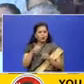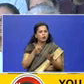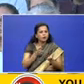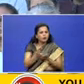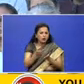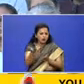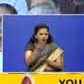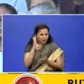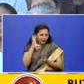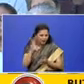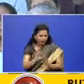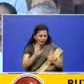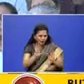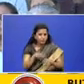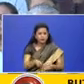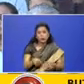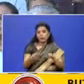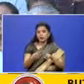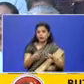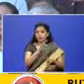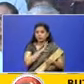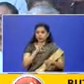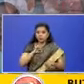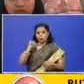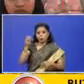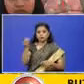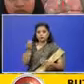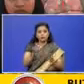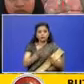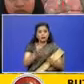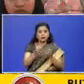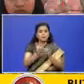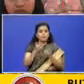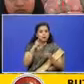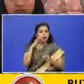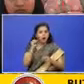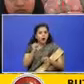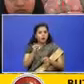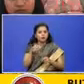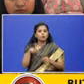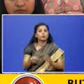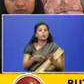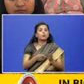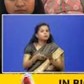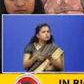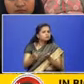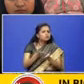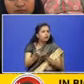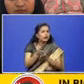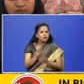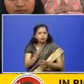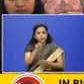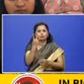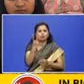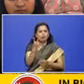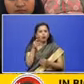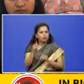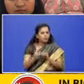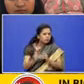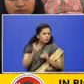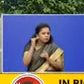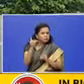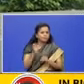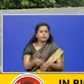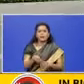होगा, लेकिन त्रिपुरा के कुछ गांव बायो विलेज 2 की सीढ़ी चढ़ गए हैं। बायो विलेज 2